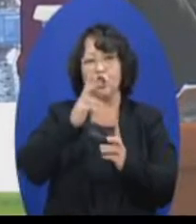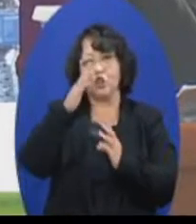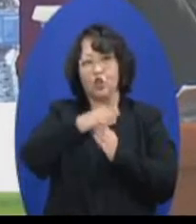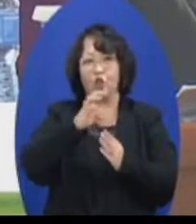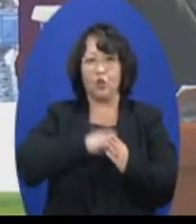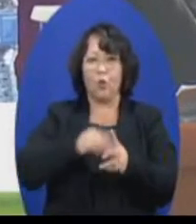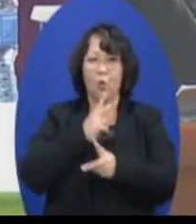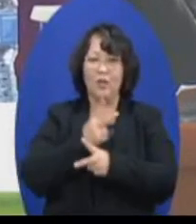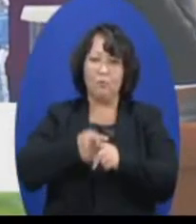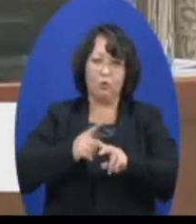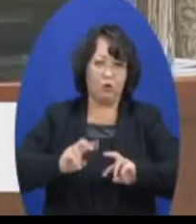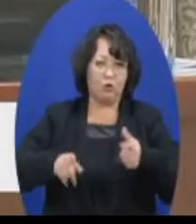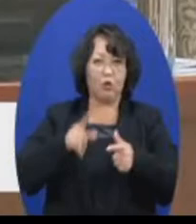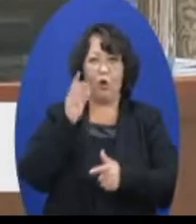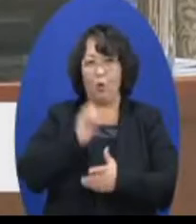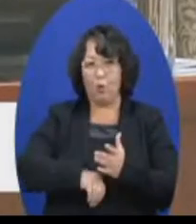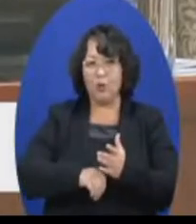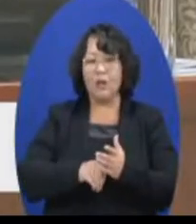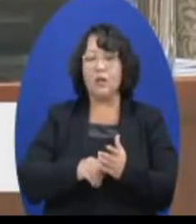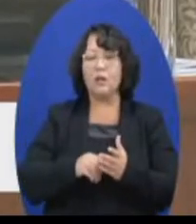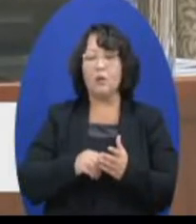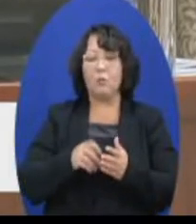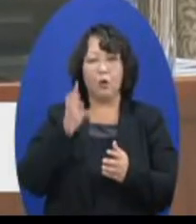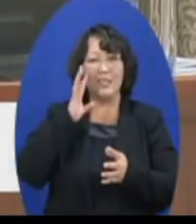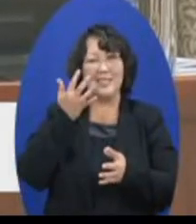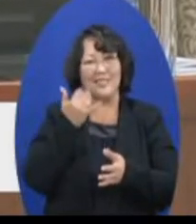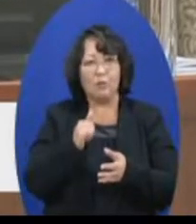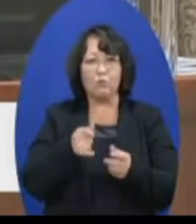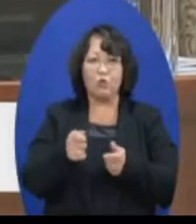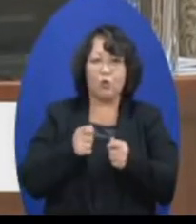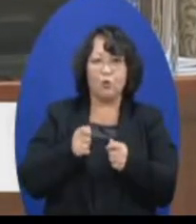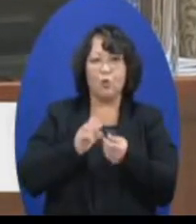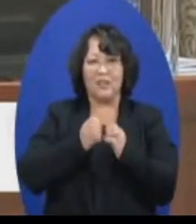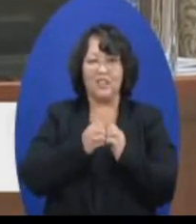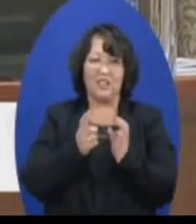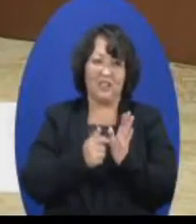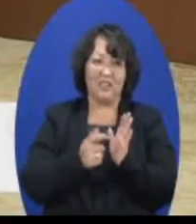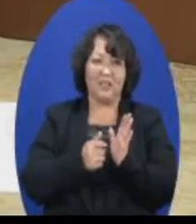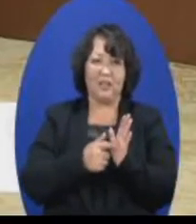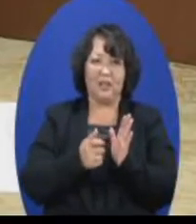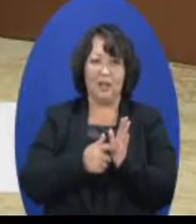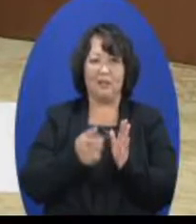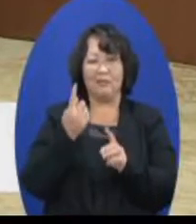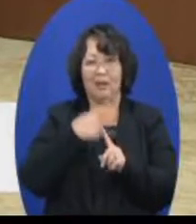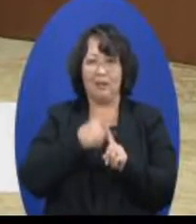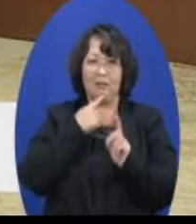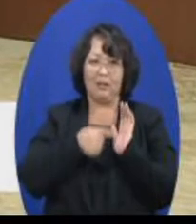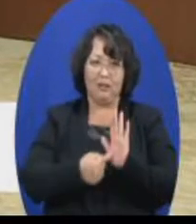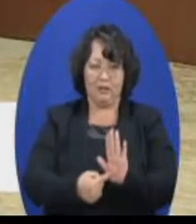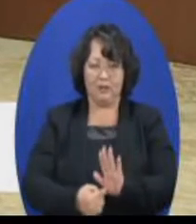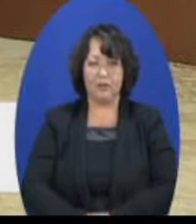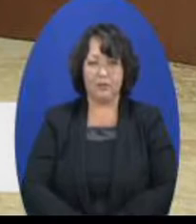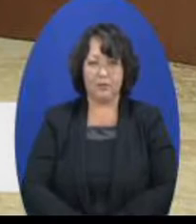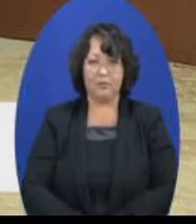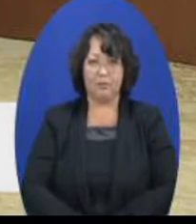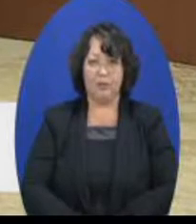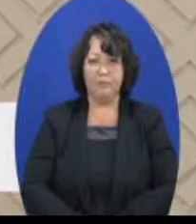тухай хуулиудад нэмэлт өөрчлөлт оруулах, бодлогын бусад зохицуултыг хийх хэрэгтэй гэсэн байр сууриа дахин илэрхийлээд